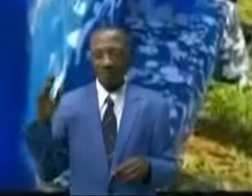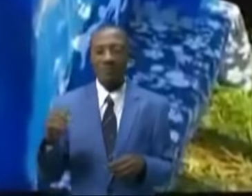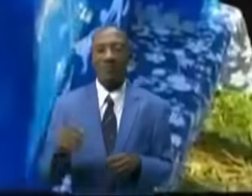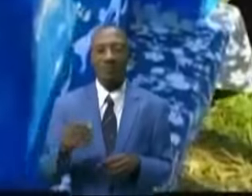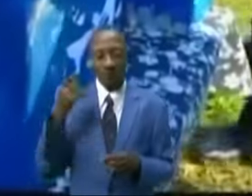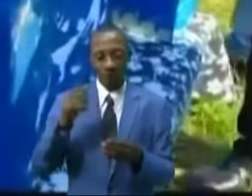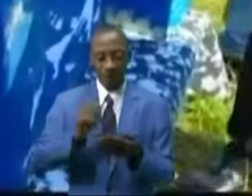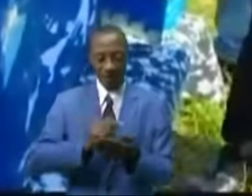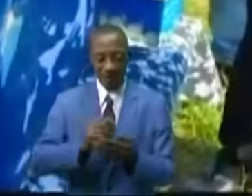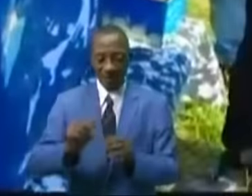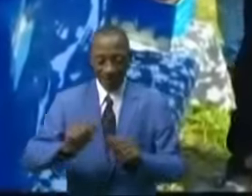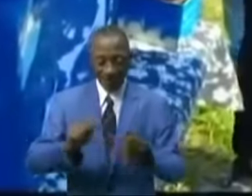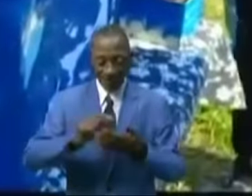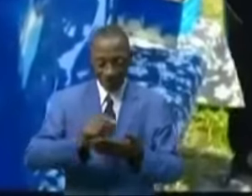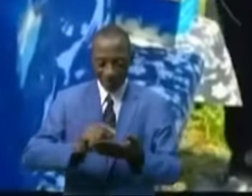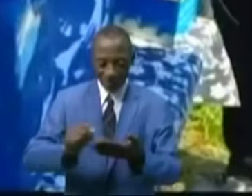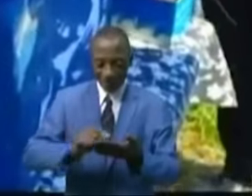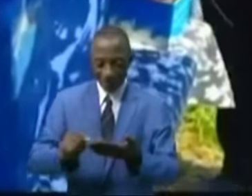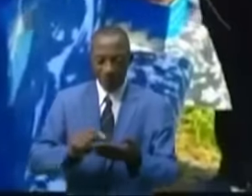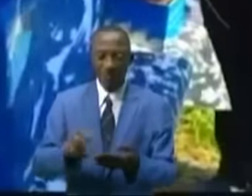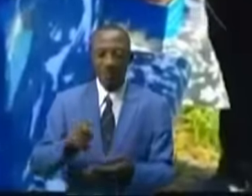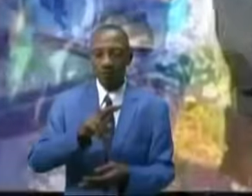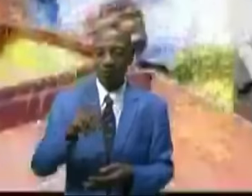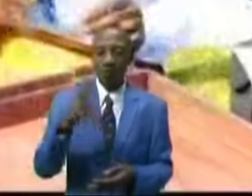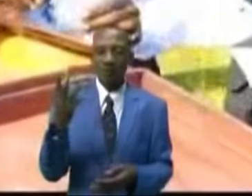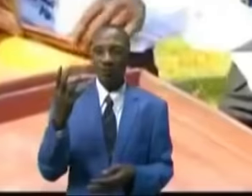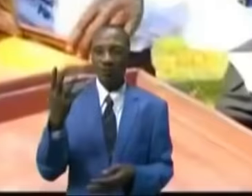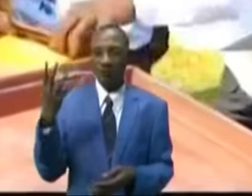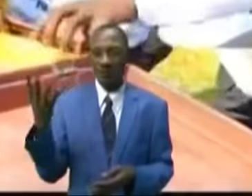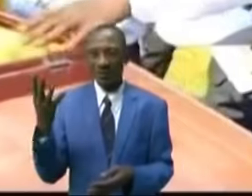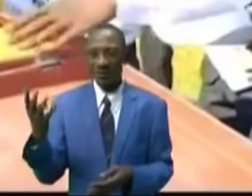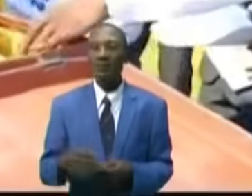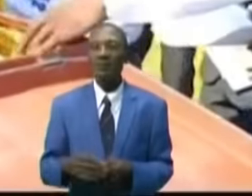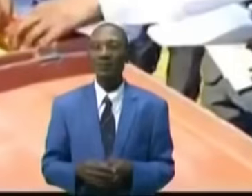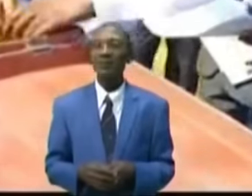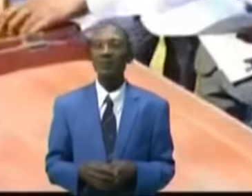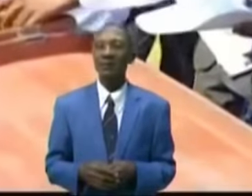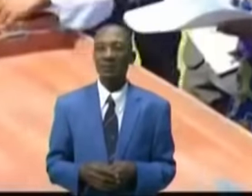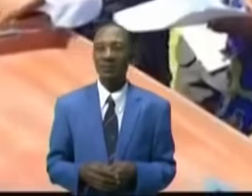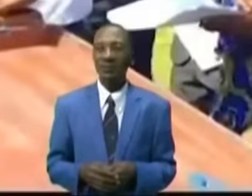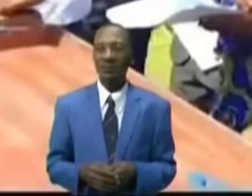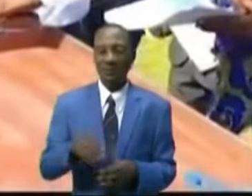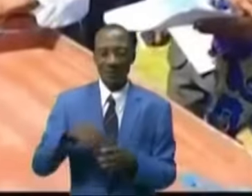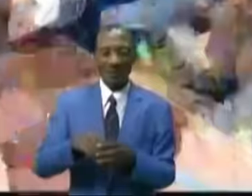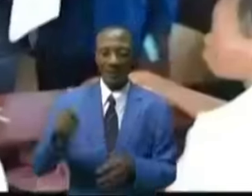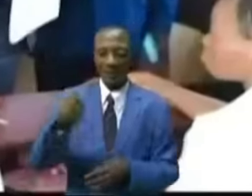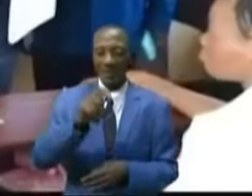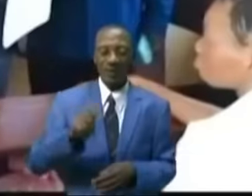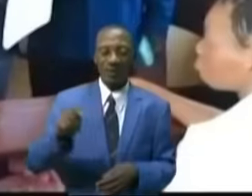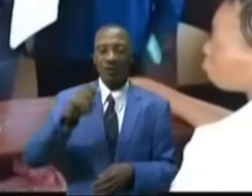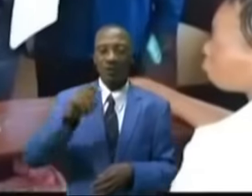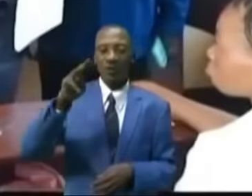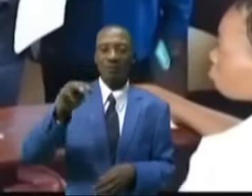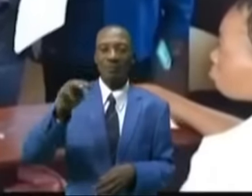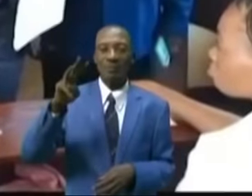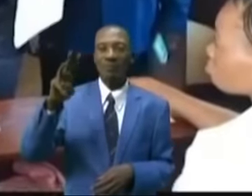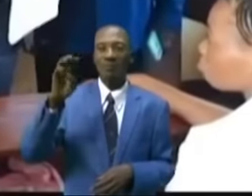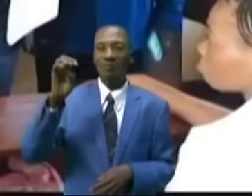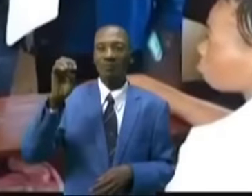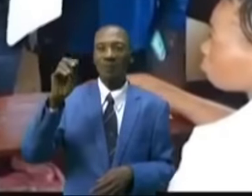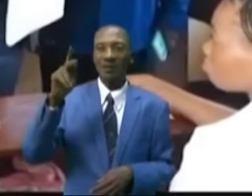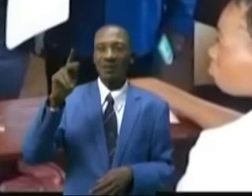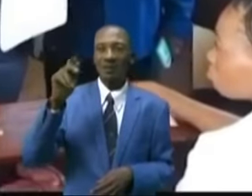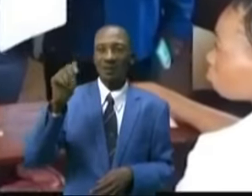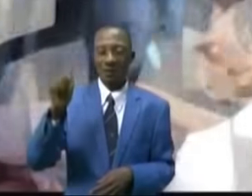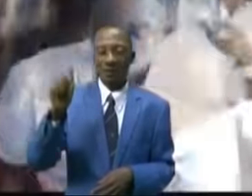édition 2023-2024 a été donné ce lundi 6 mai 2024 en territoire de Mouika, province éducationnelle, EPST Kassai